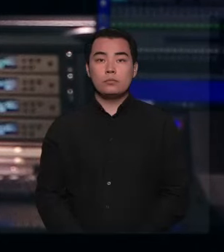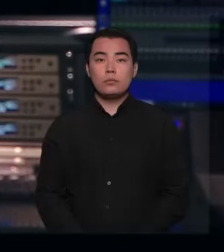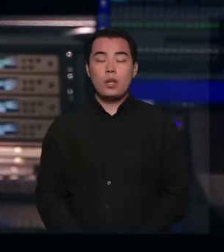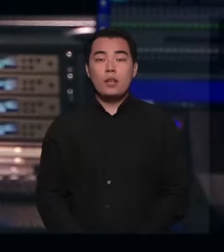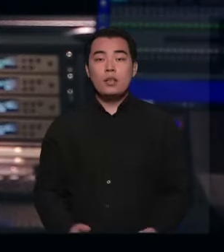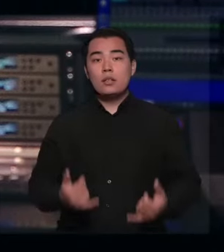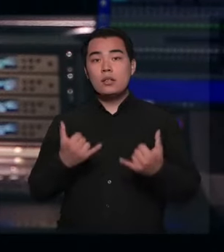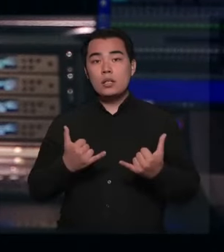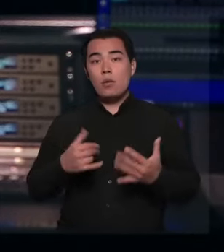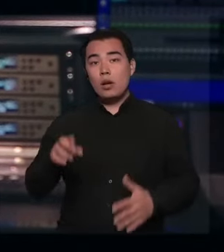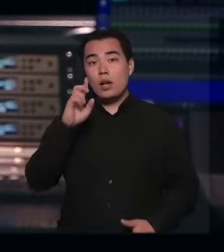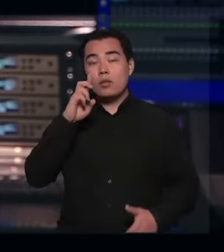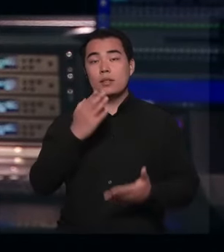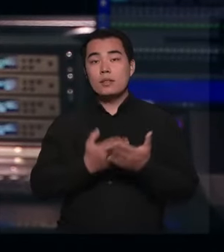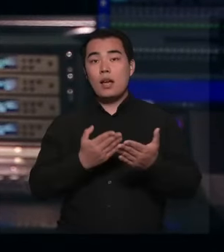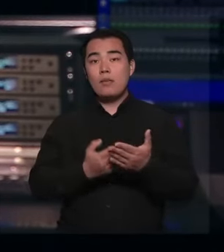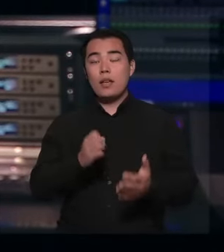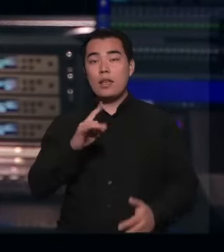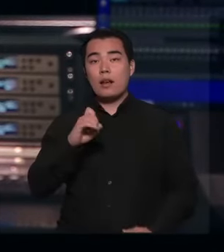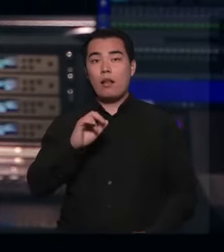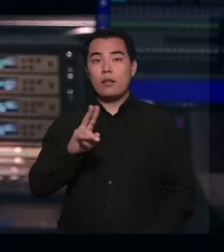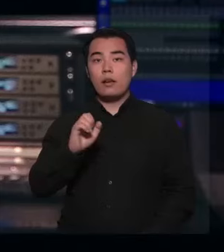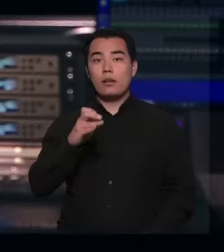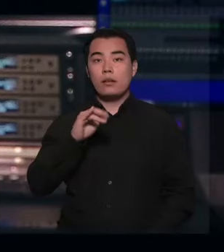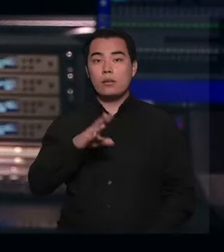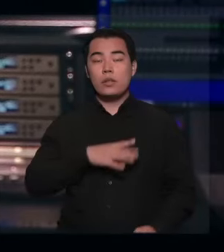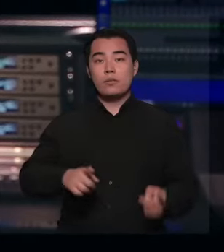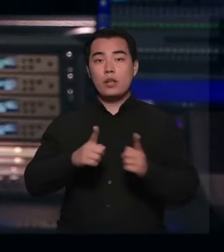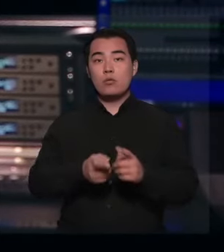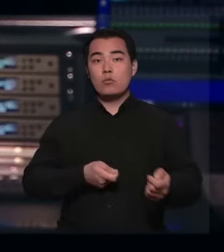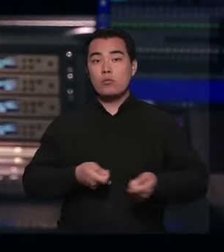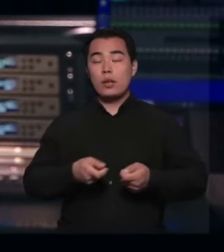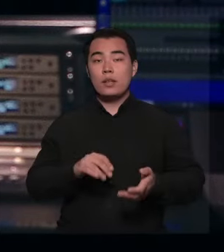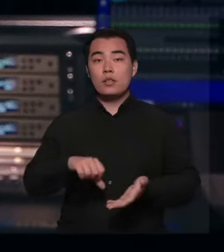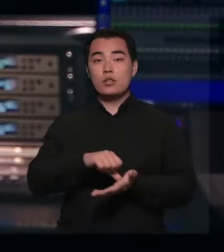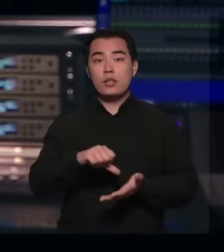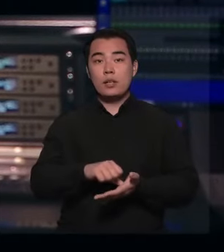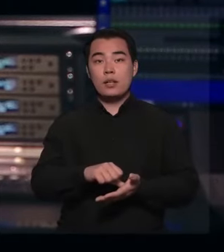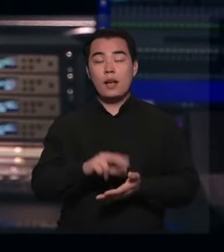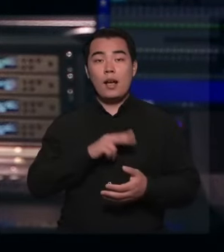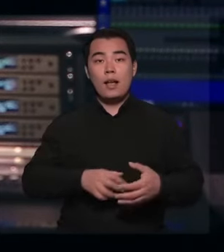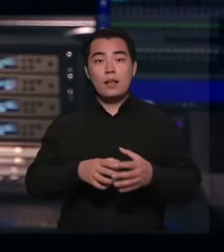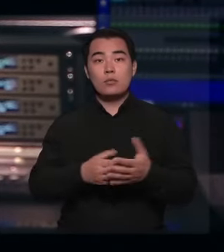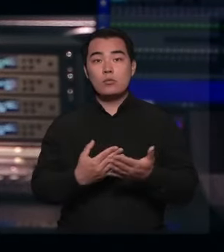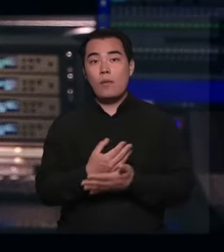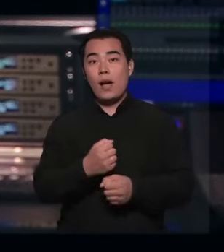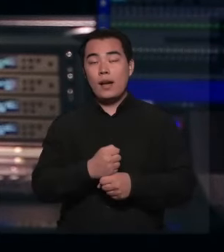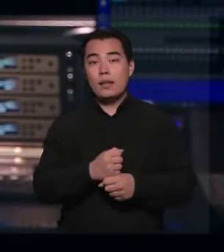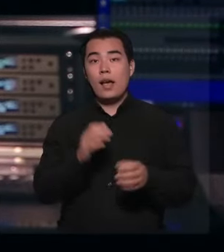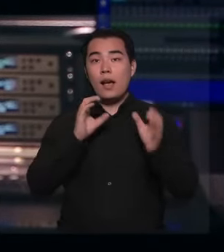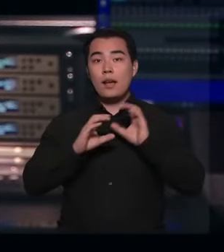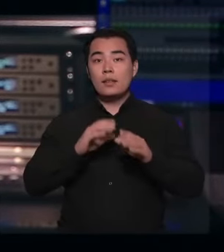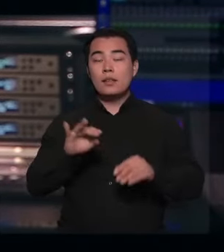И сегодня государственный советник Ерлан Карин встретился с руководителями и членами редколлегии нового академического